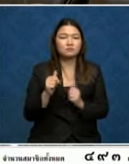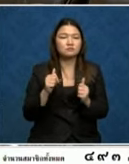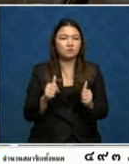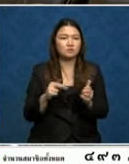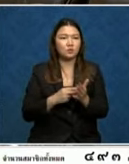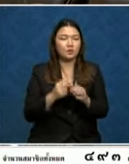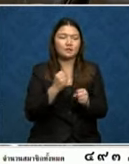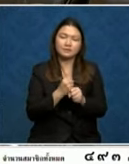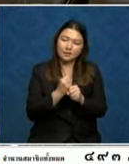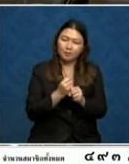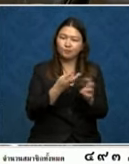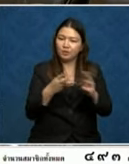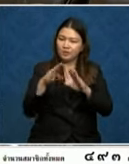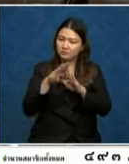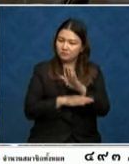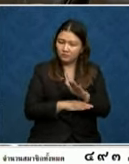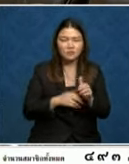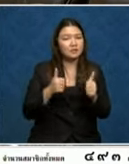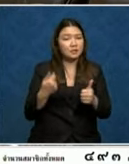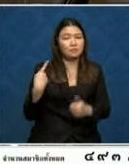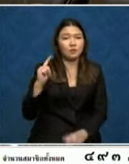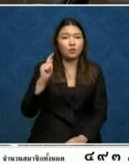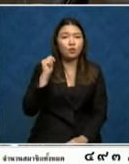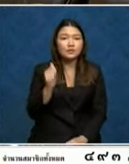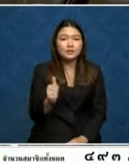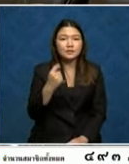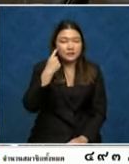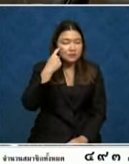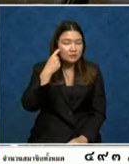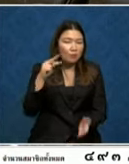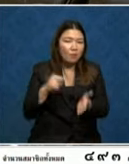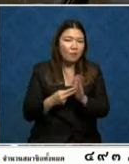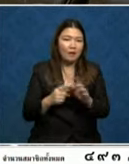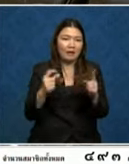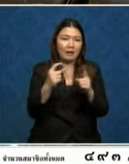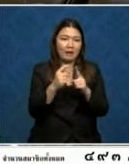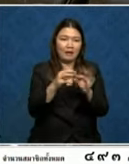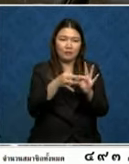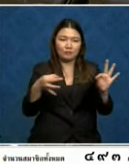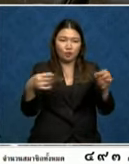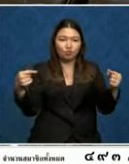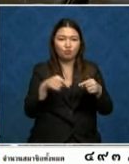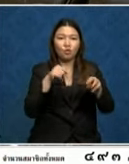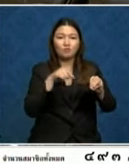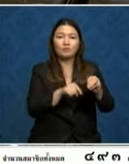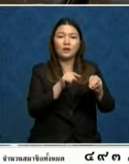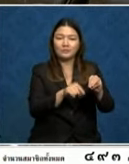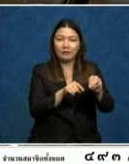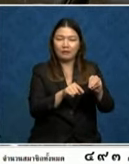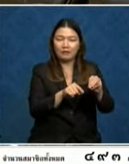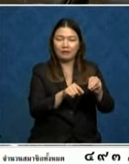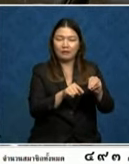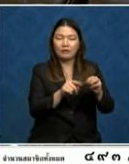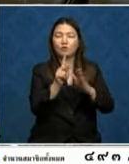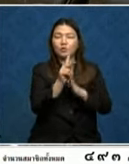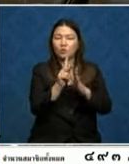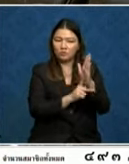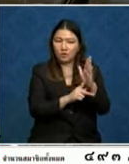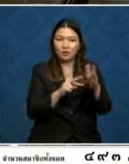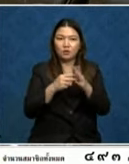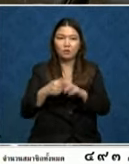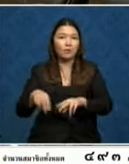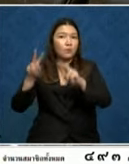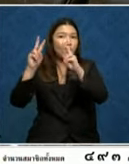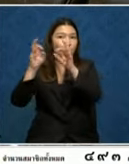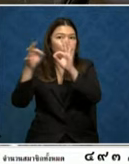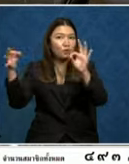ปฤิบติที่เป็นประโยชน์ได้จริฉะนั้น เป็นการแ้ไข ถ้อยคำในมาตราซึ่ถึแม้อาจจะขัดกับปการ